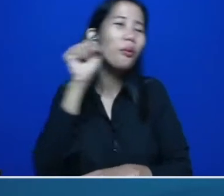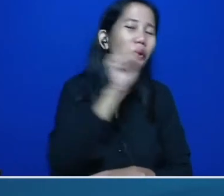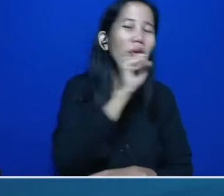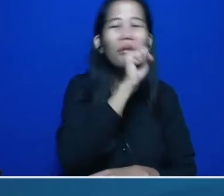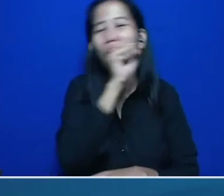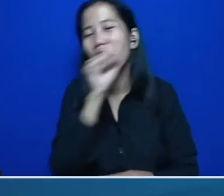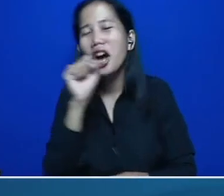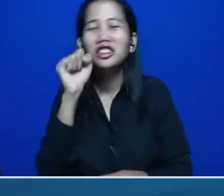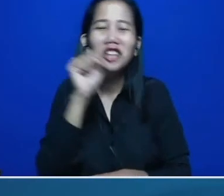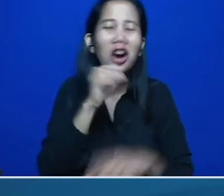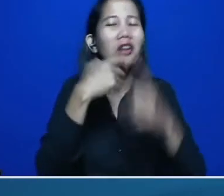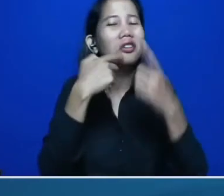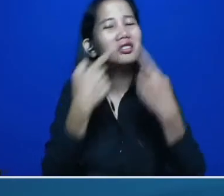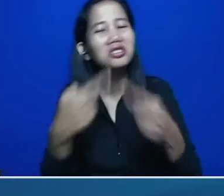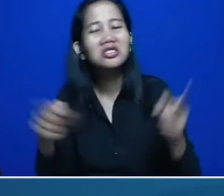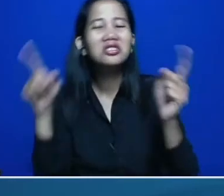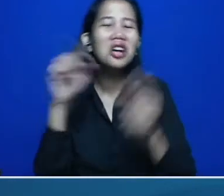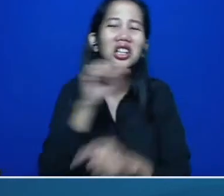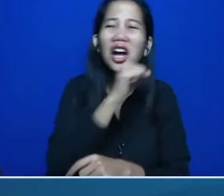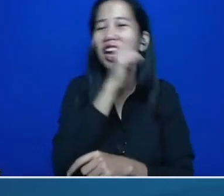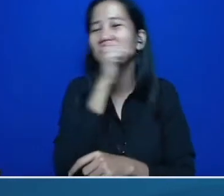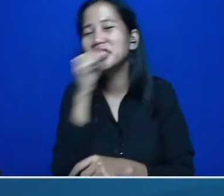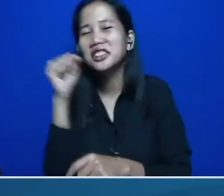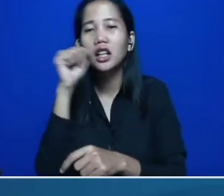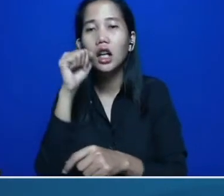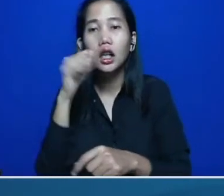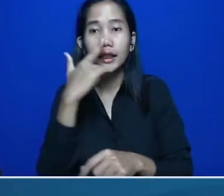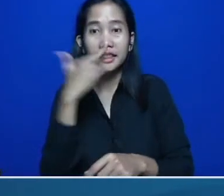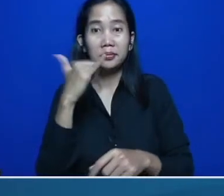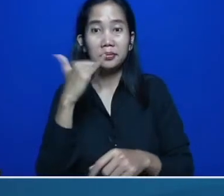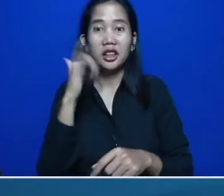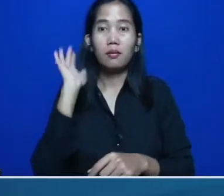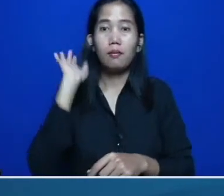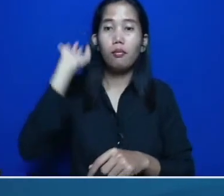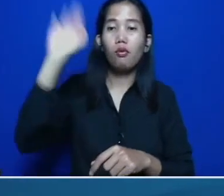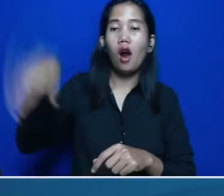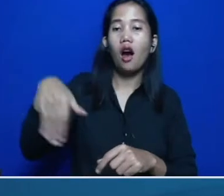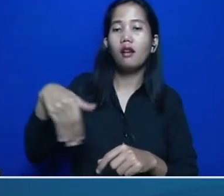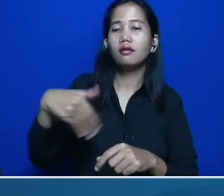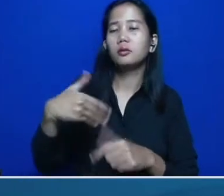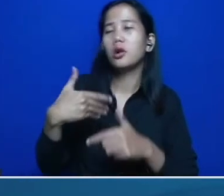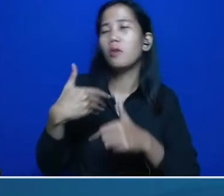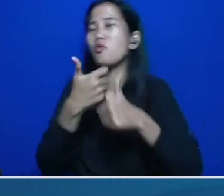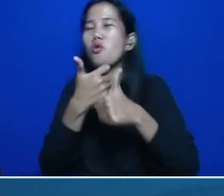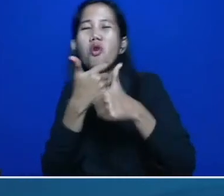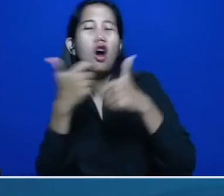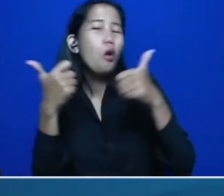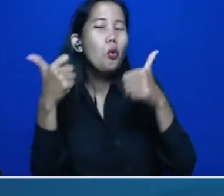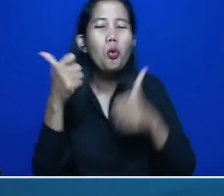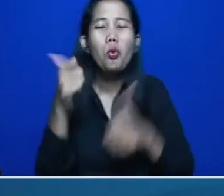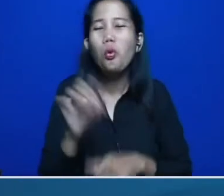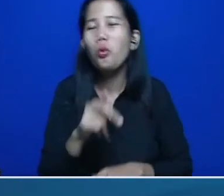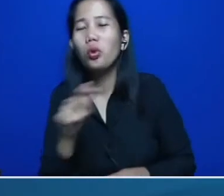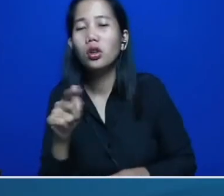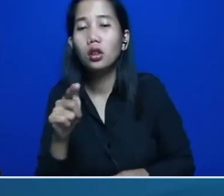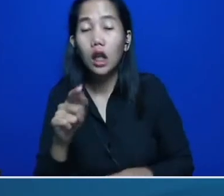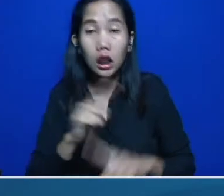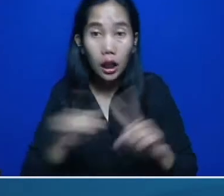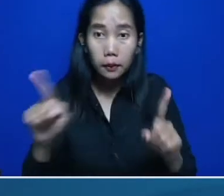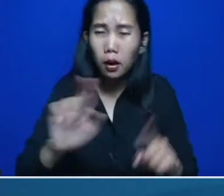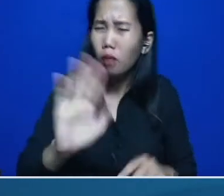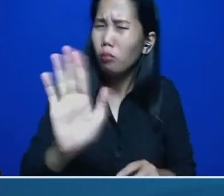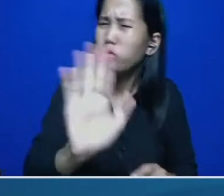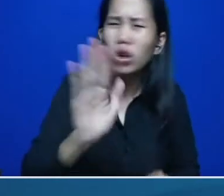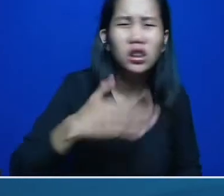bisa seperti ini Bermuda ini bukan saya yang bilang firman Tuhan yang katakan dalam Amsal pasal yang